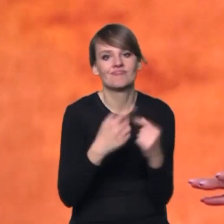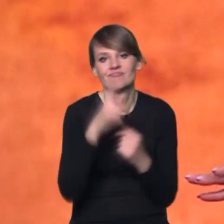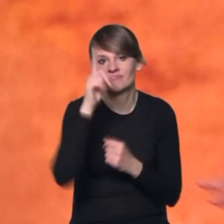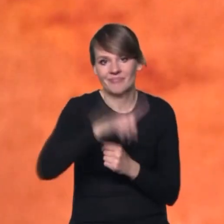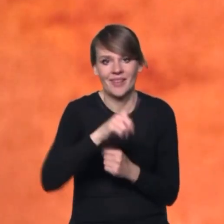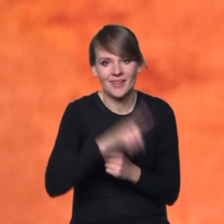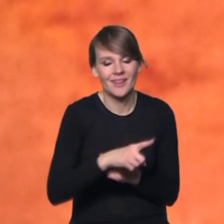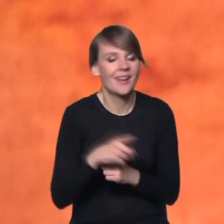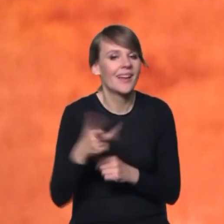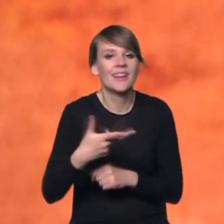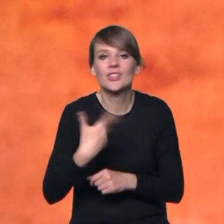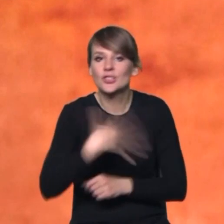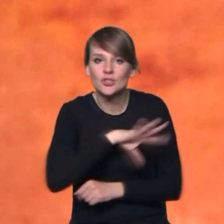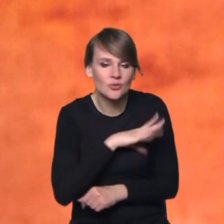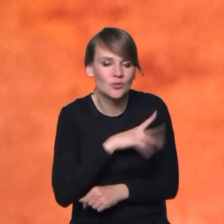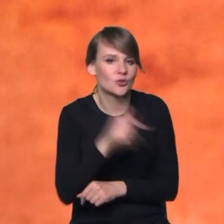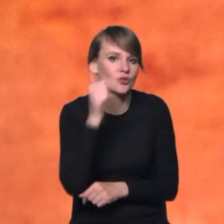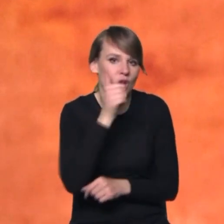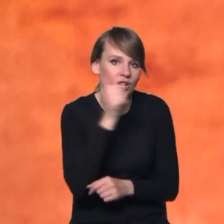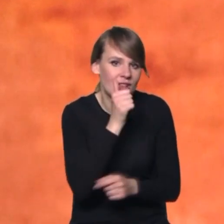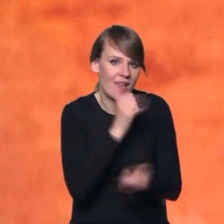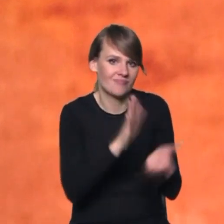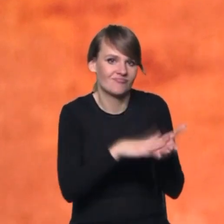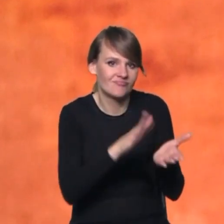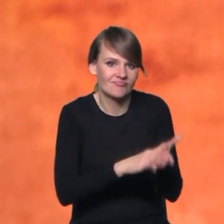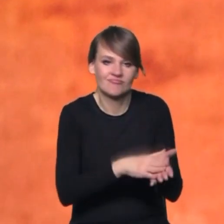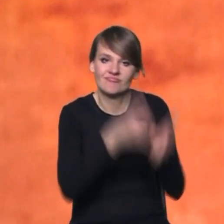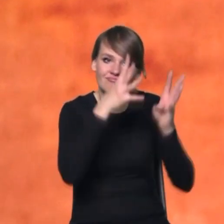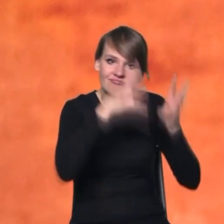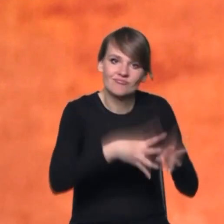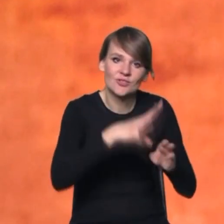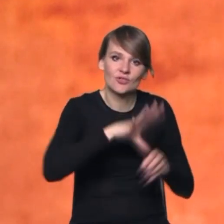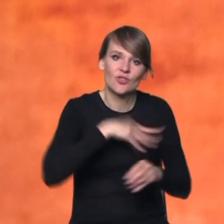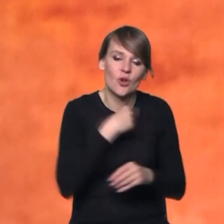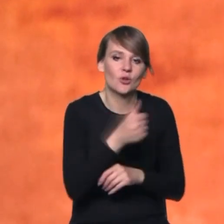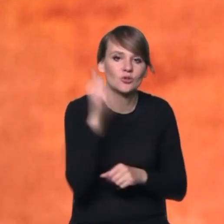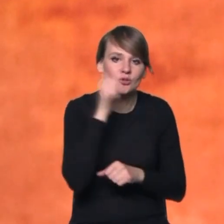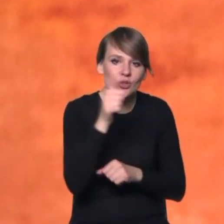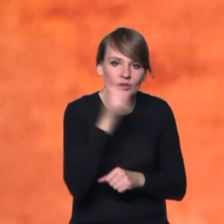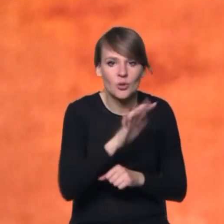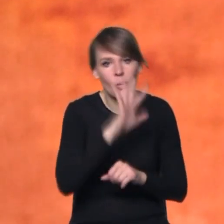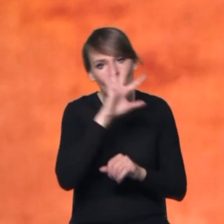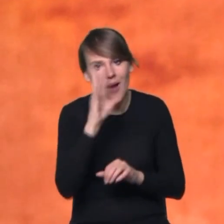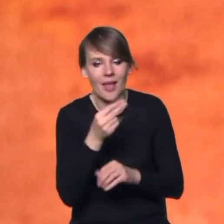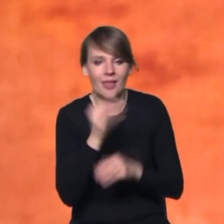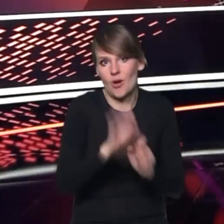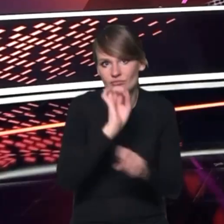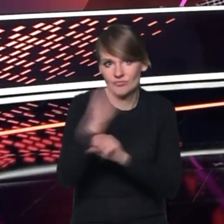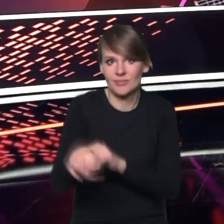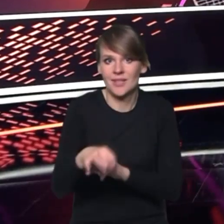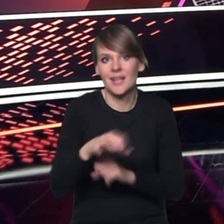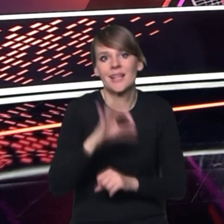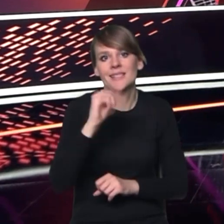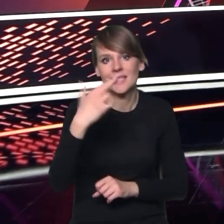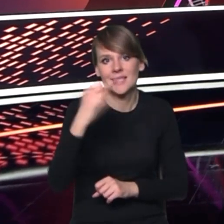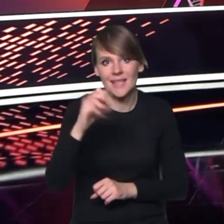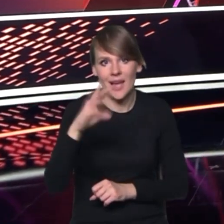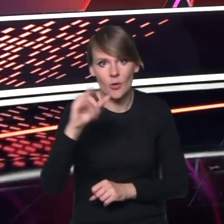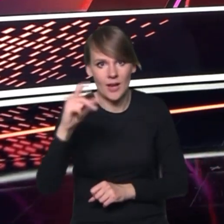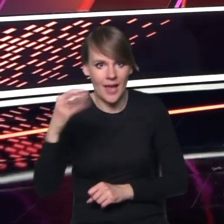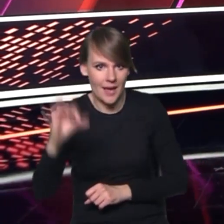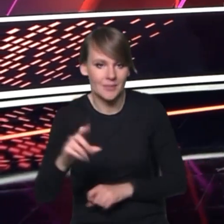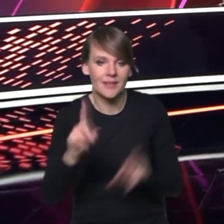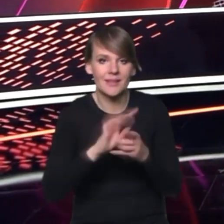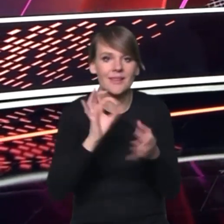pięknych słowach, hiszpańska marka codziennie jest wzmianka o Idze Świątek i codziennie w bardzo, bardzo ładnych słowach o Idze piszą. No, znalazła się